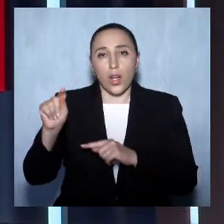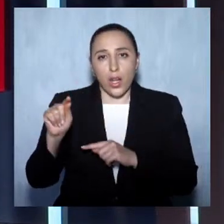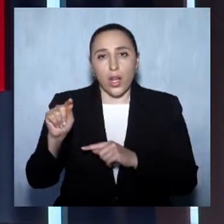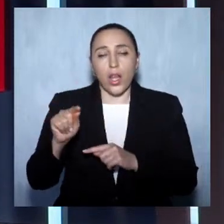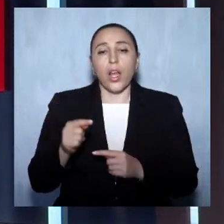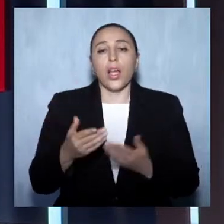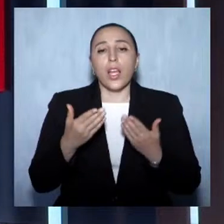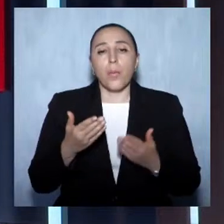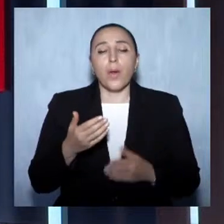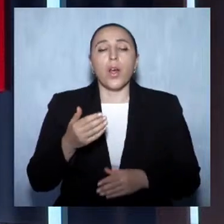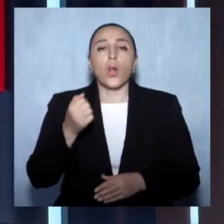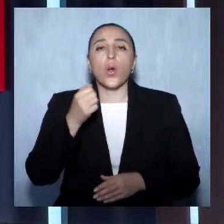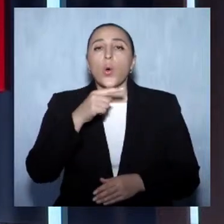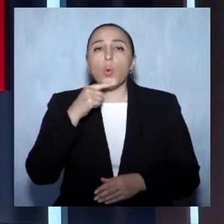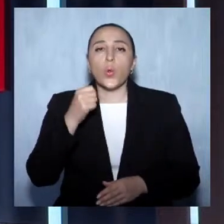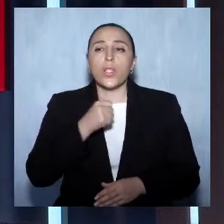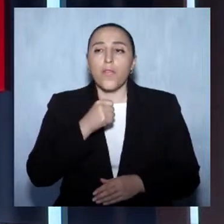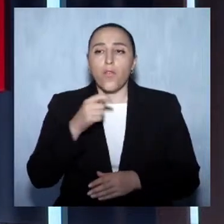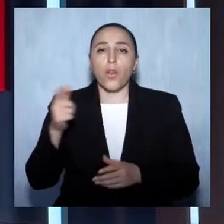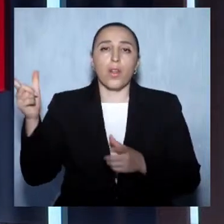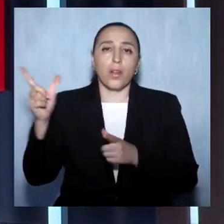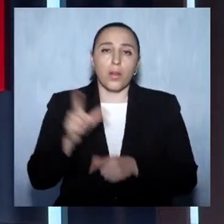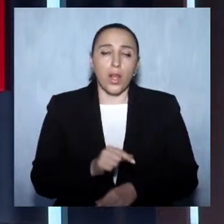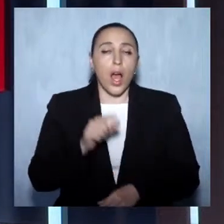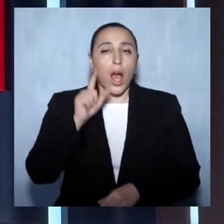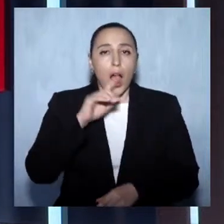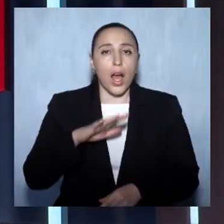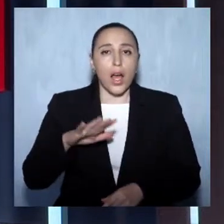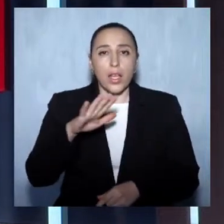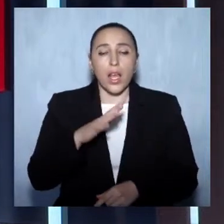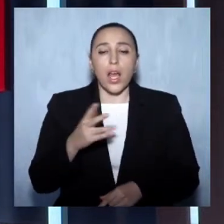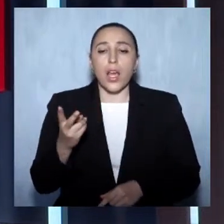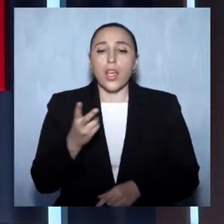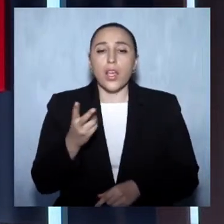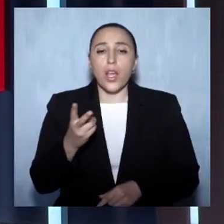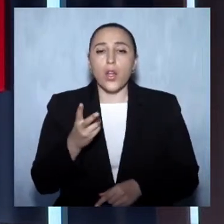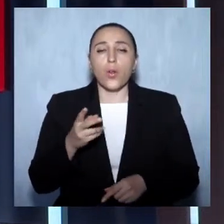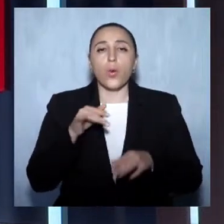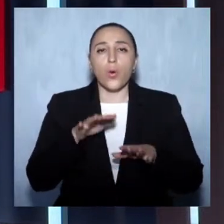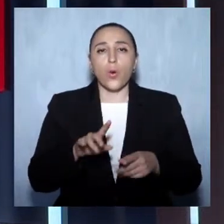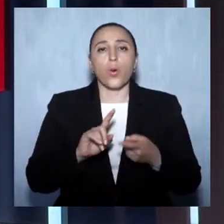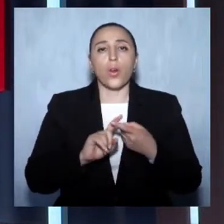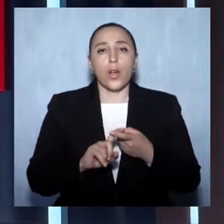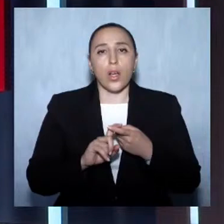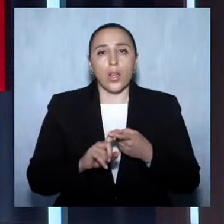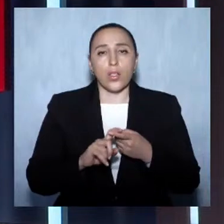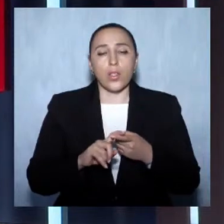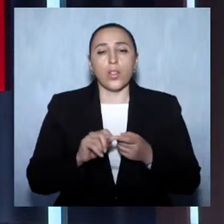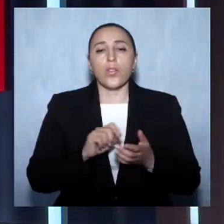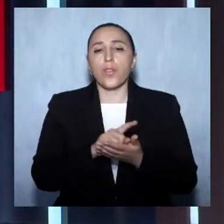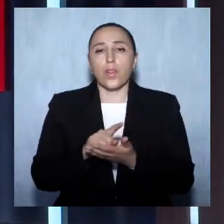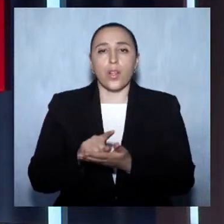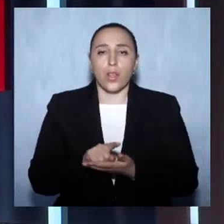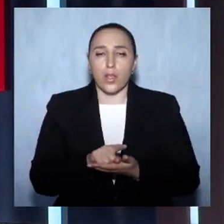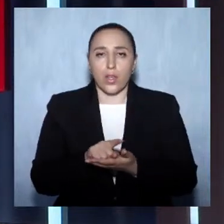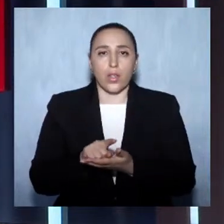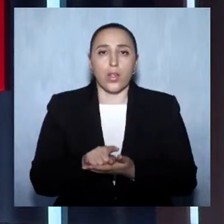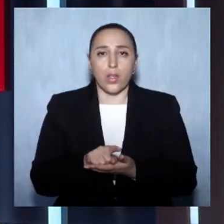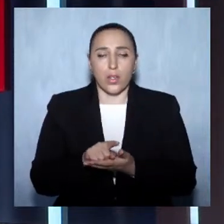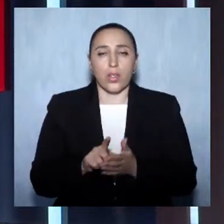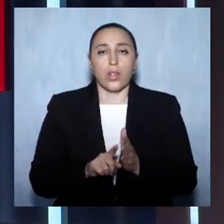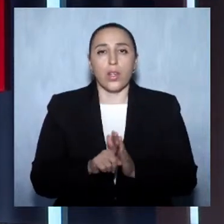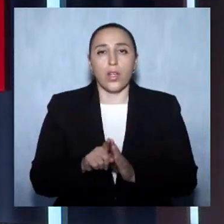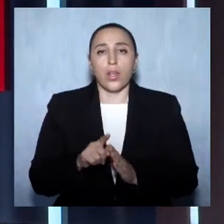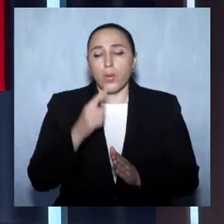ռուս զինվորականներ, ինչպես պաշտոնական լրահոսն է նշում, երկկողմ համագործակցության հերթական բանակցությունների համար։ Օրերս